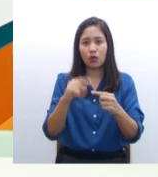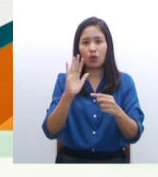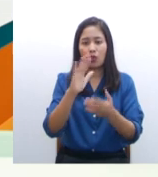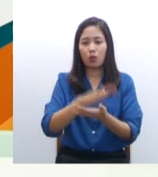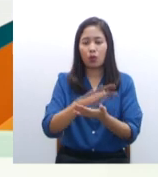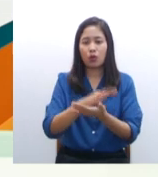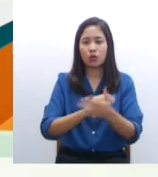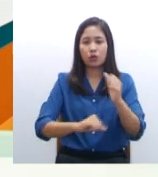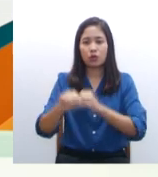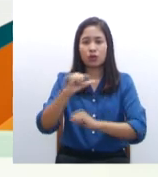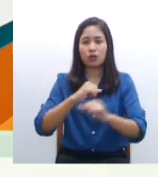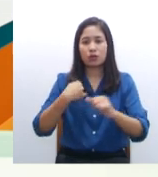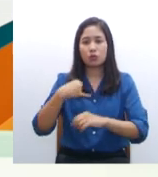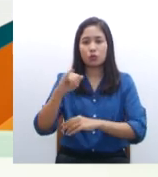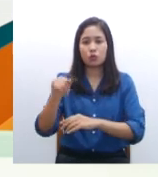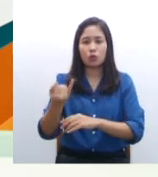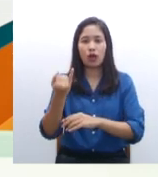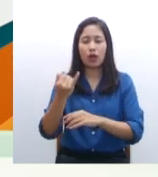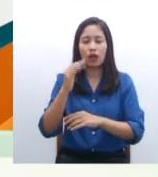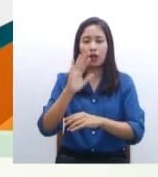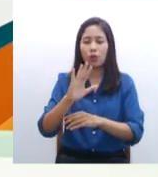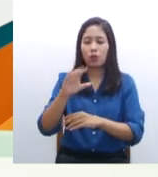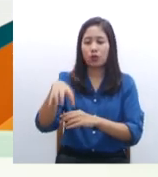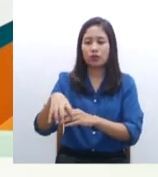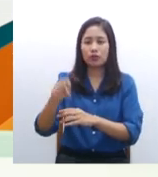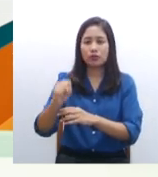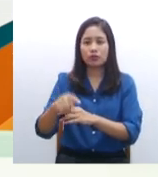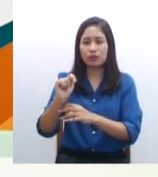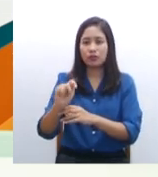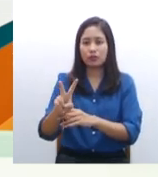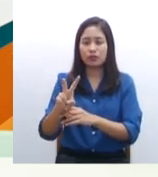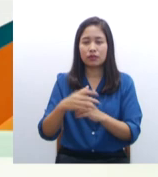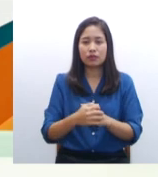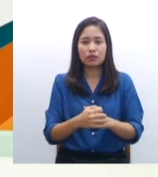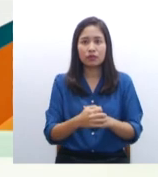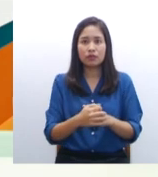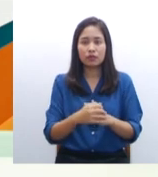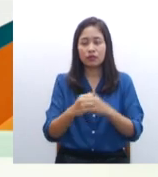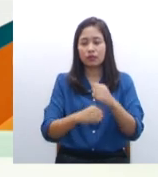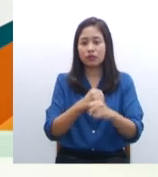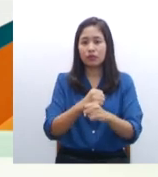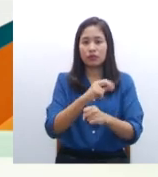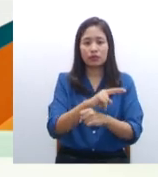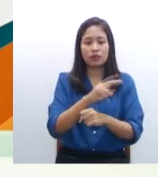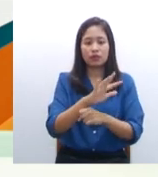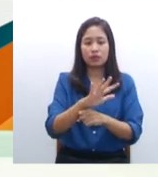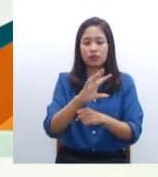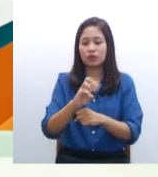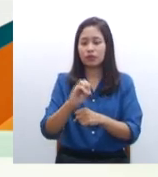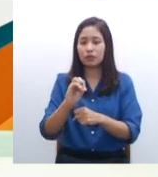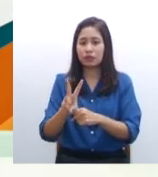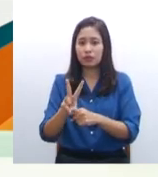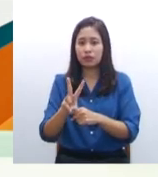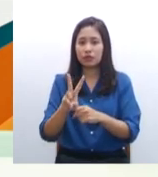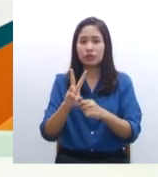ฬาภรณราชวิทยาลัยนะครับในสังกัดสำนักงานคณะกรรมการการศึกษาขั้นพื้นฐานในปีการศึกษา2562